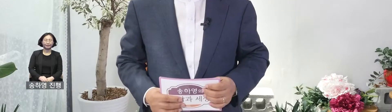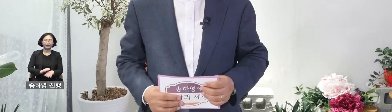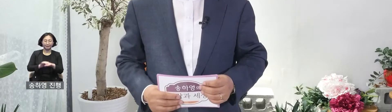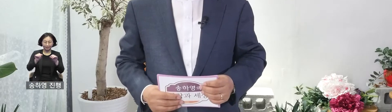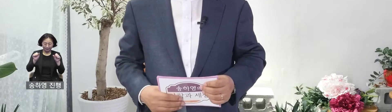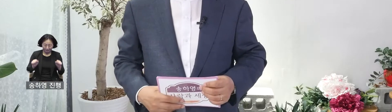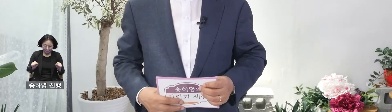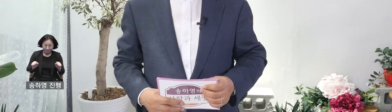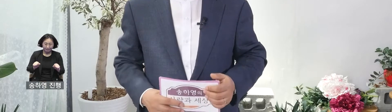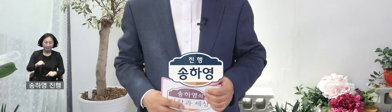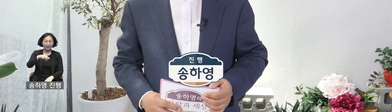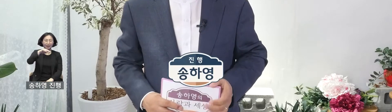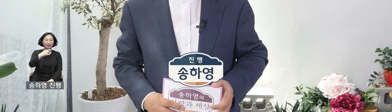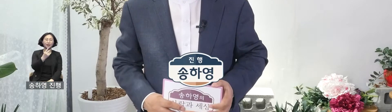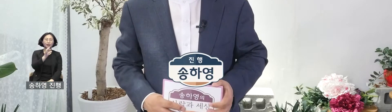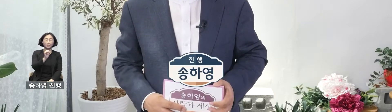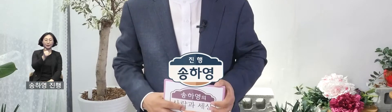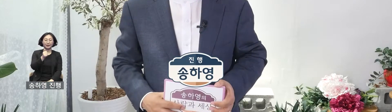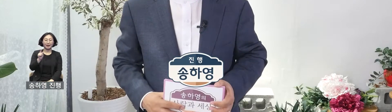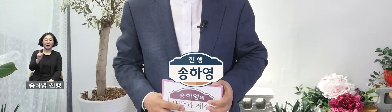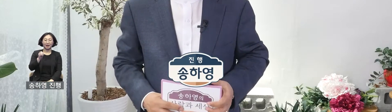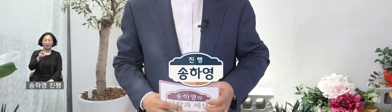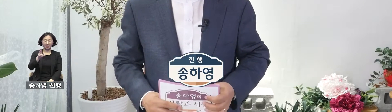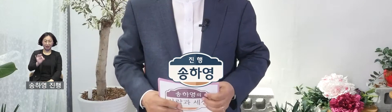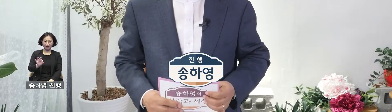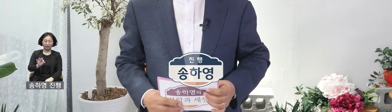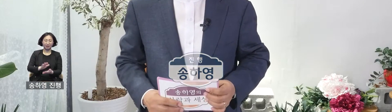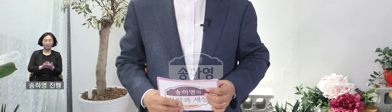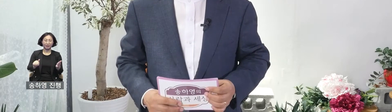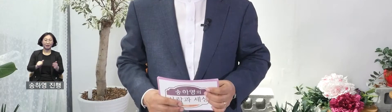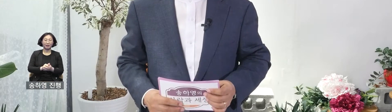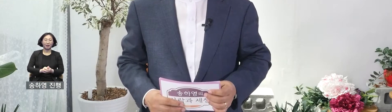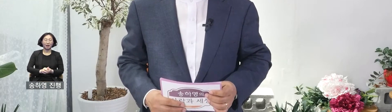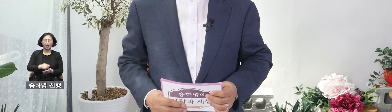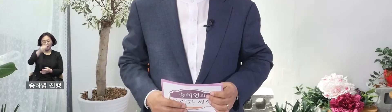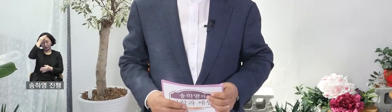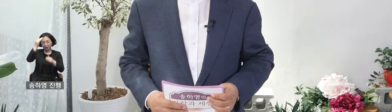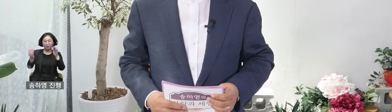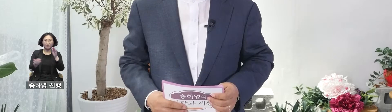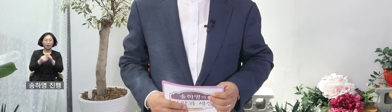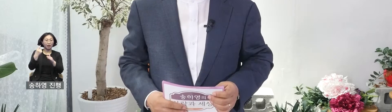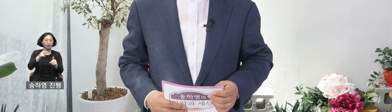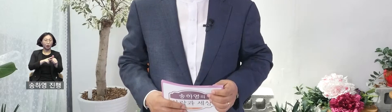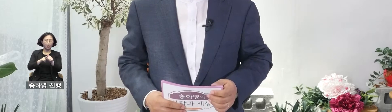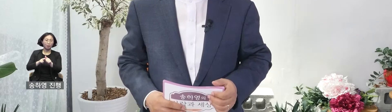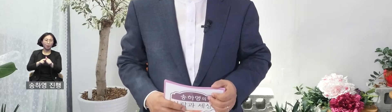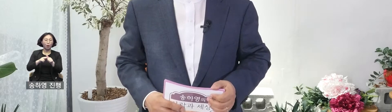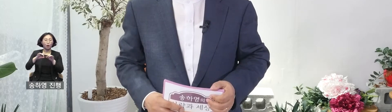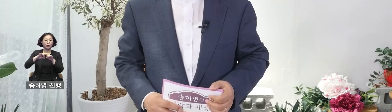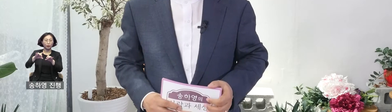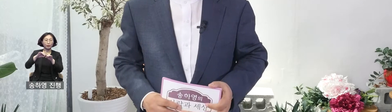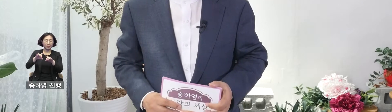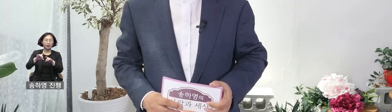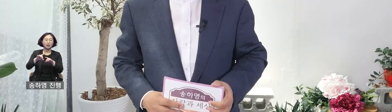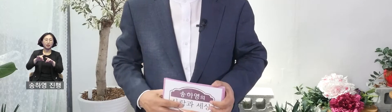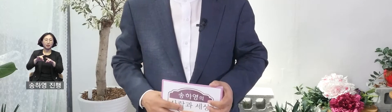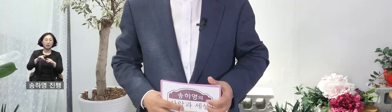시청자 여러분 안녕하십니까? 송하영입니다. 첨단 정보통신과학기술이